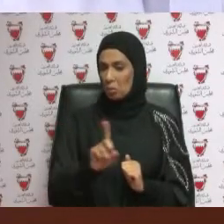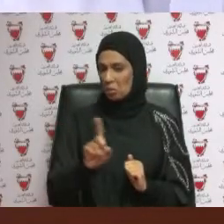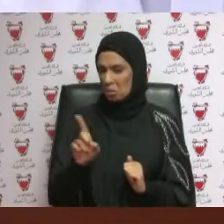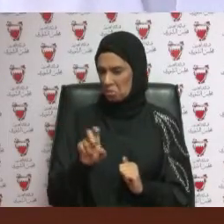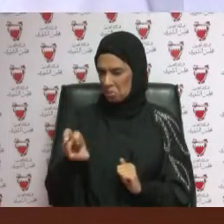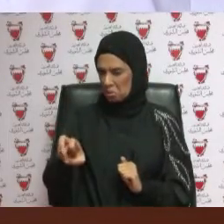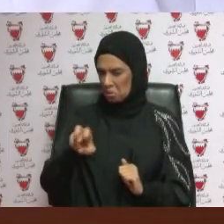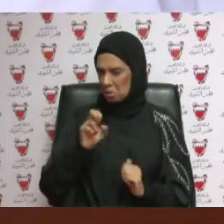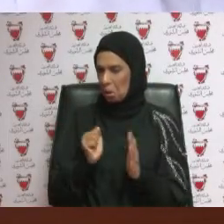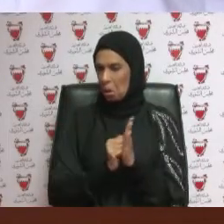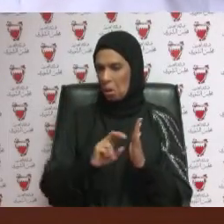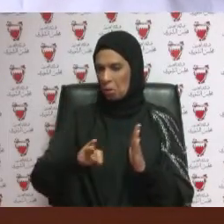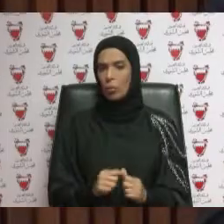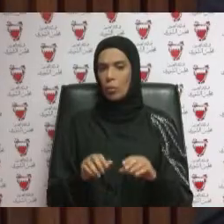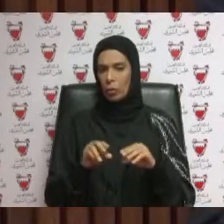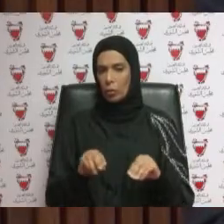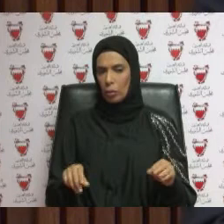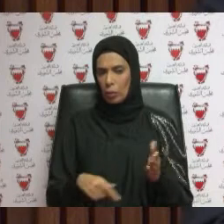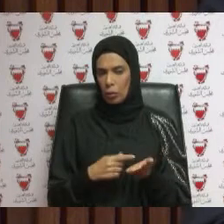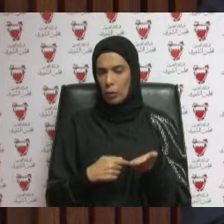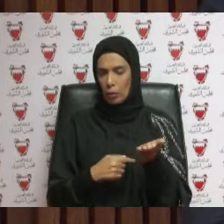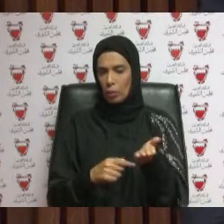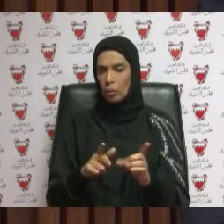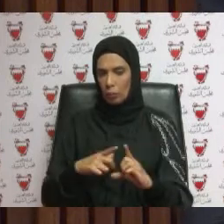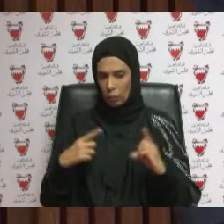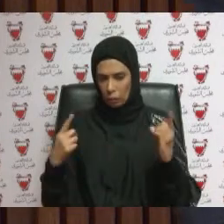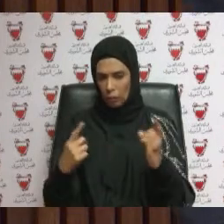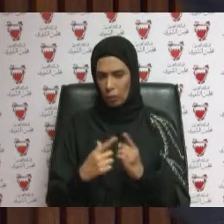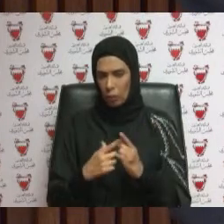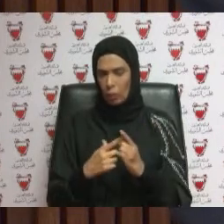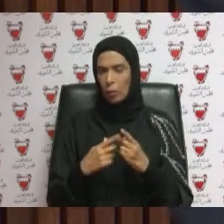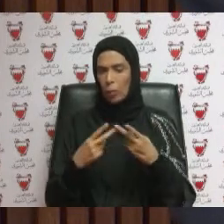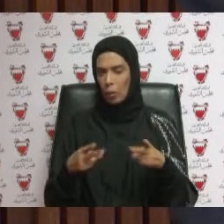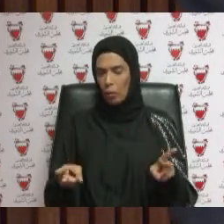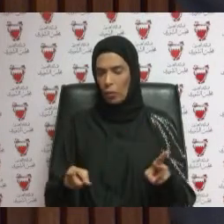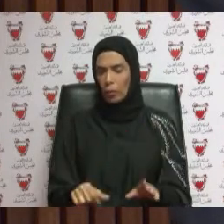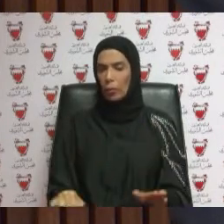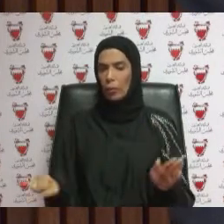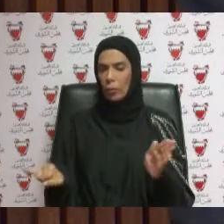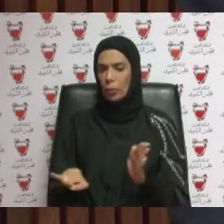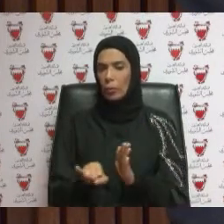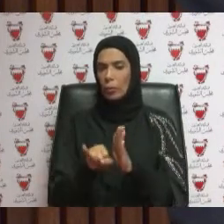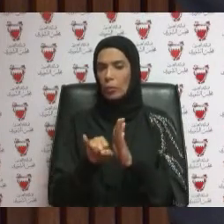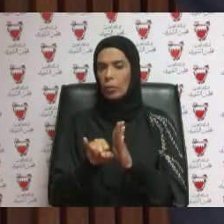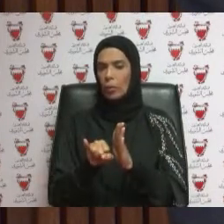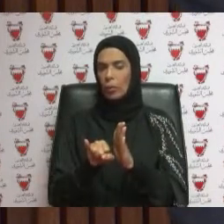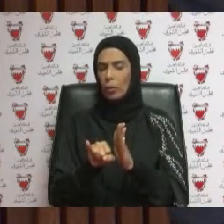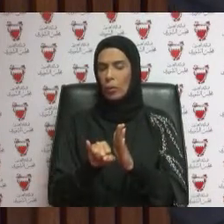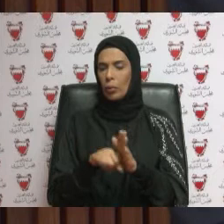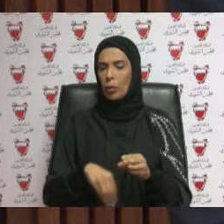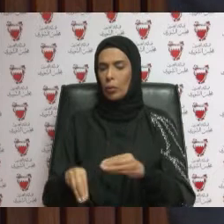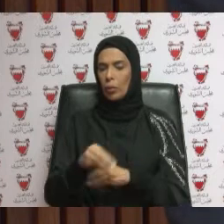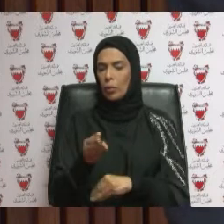توصي بالتمسك بتوصية اللجنة السابقة بالموافقة من حيث المبدأ على مشروع قانون بتعديل بعض